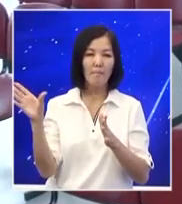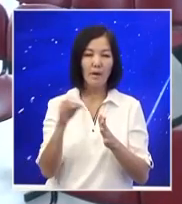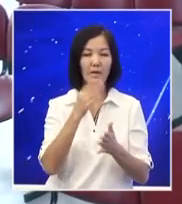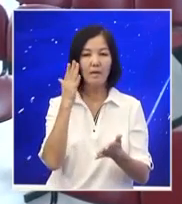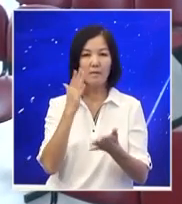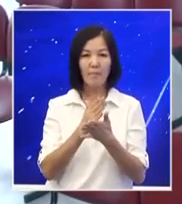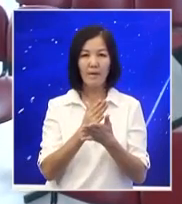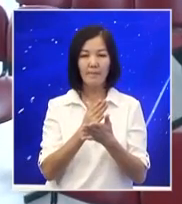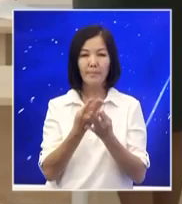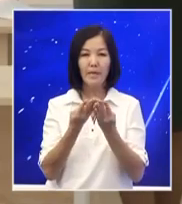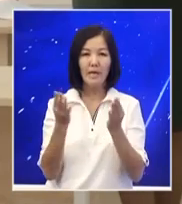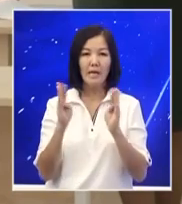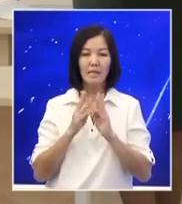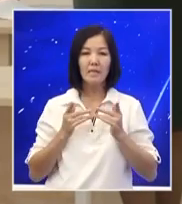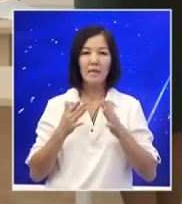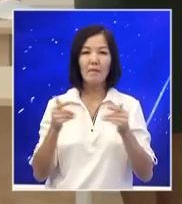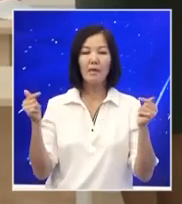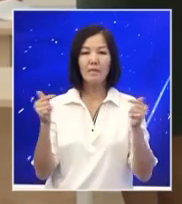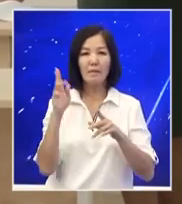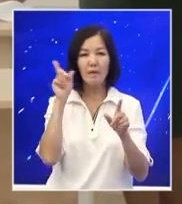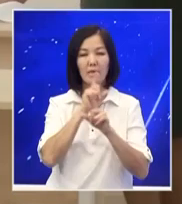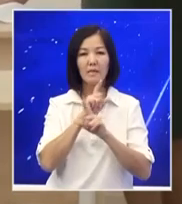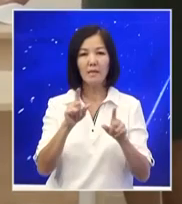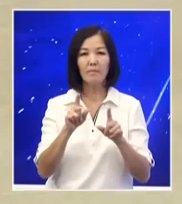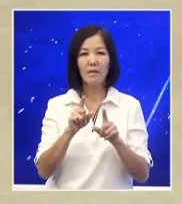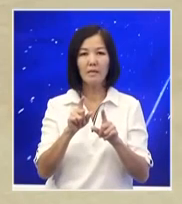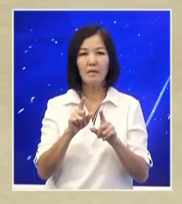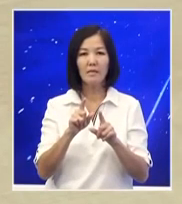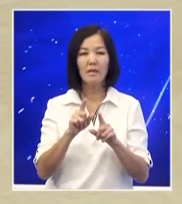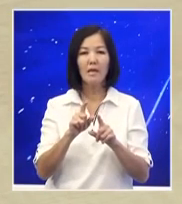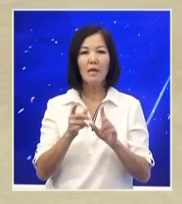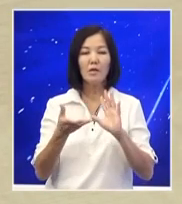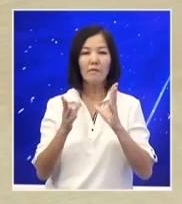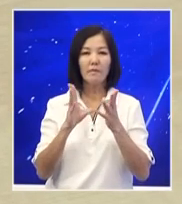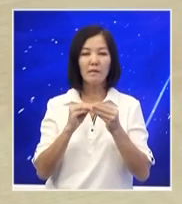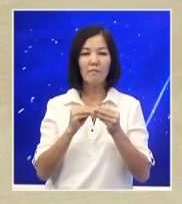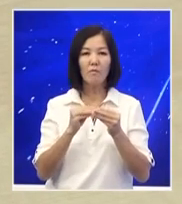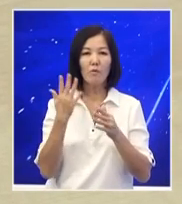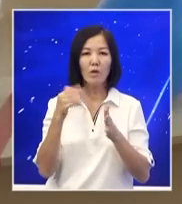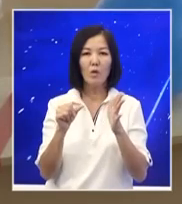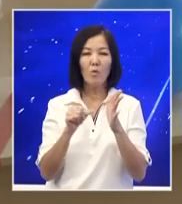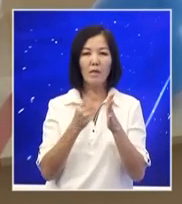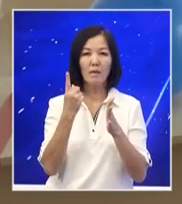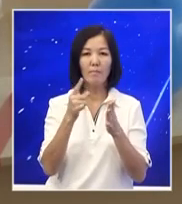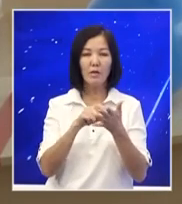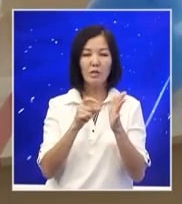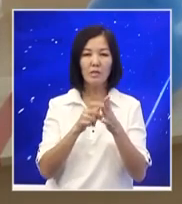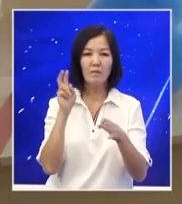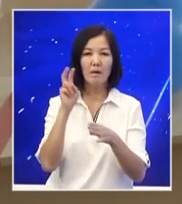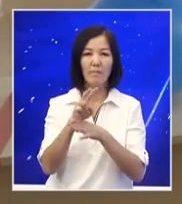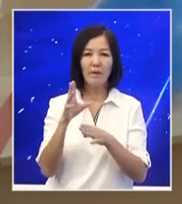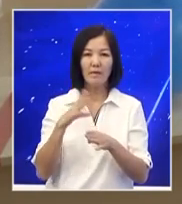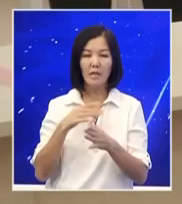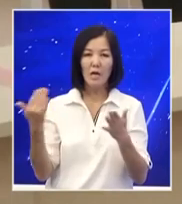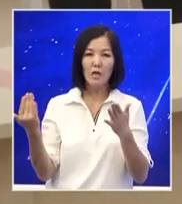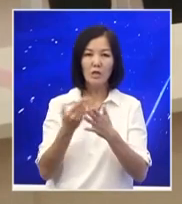құралдармен толықтай жасақталған. Карантиндік талапқа сай биыл мектеп табалдырған алғаш аттаған 56 оқушы ең алғашқы болып